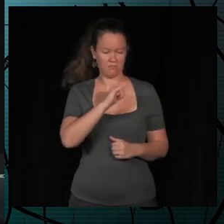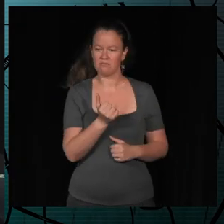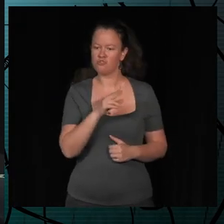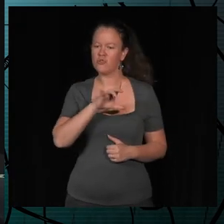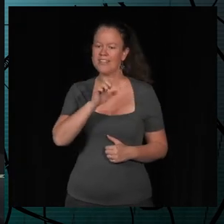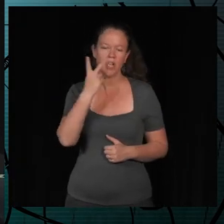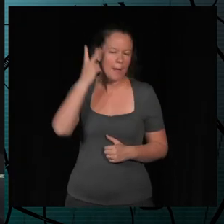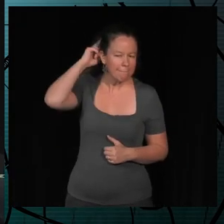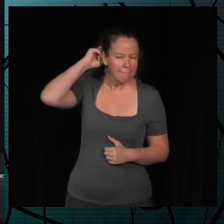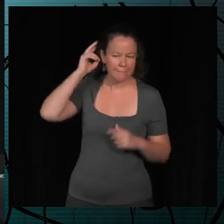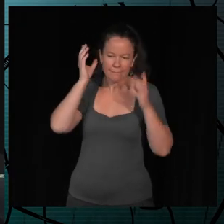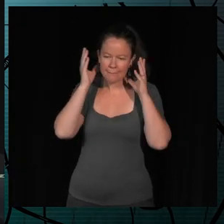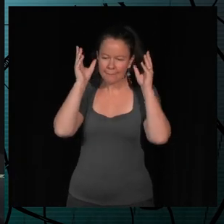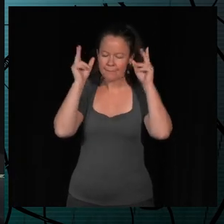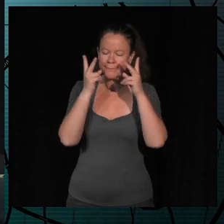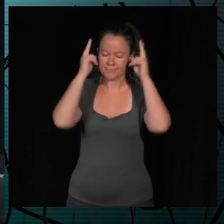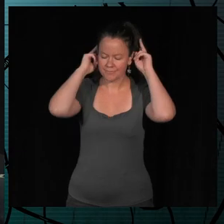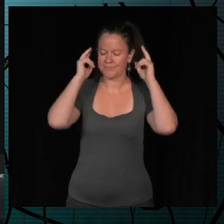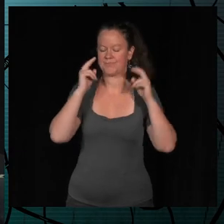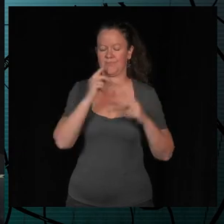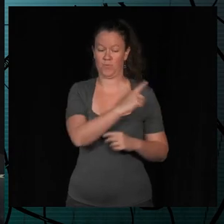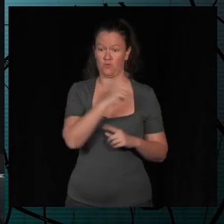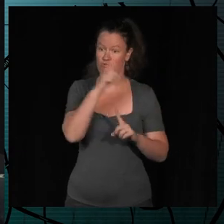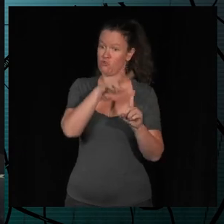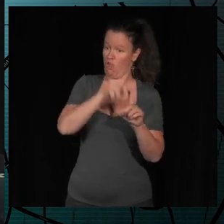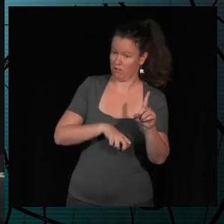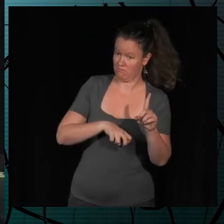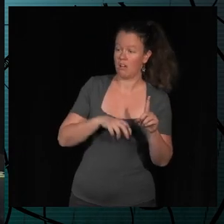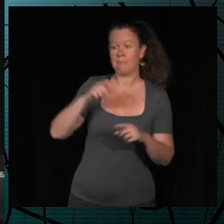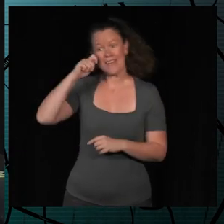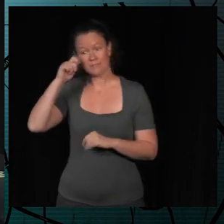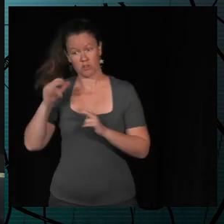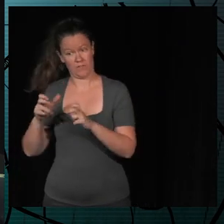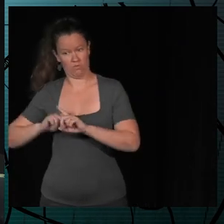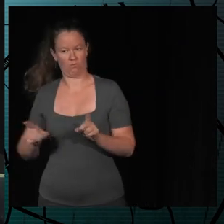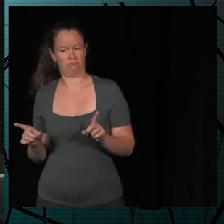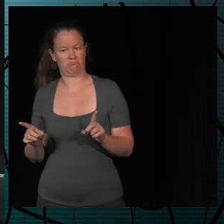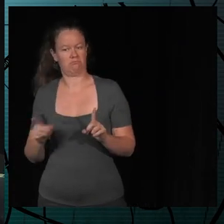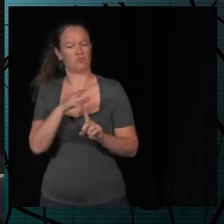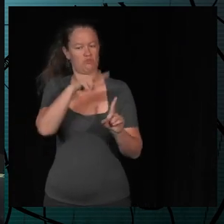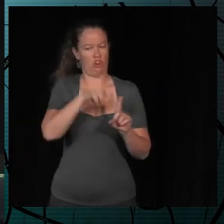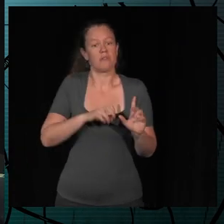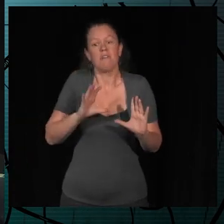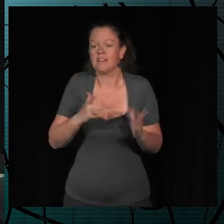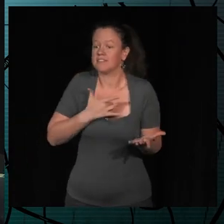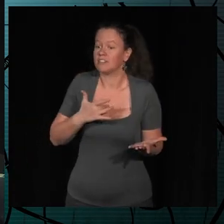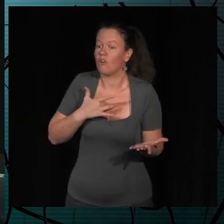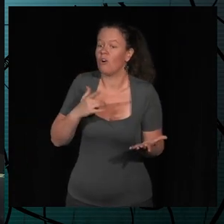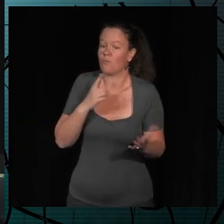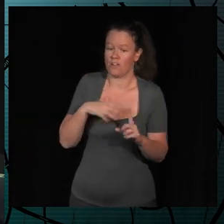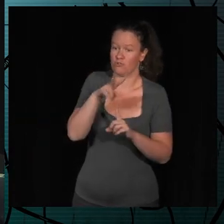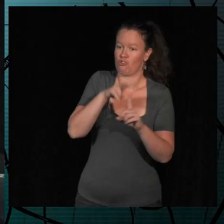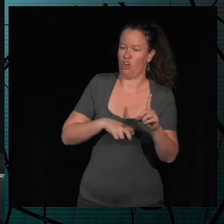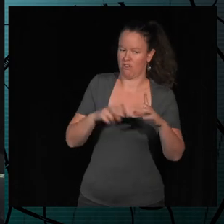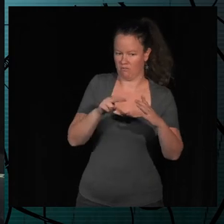vidéo ce qui est pas plus mal aussi à la limite on peut porter un regard extérieur sur le sur le sujet en sociologie on dit